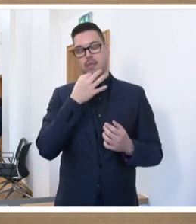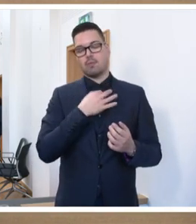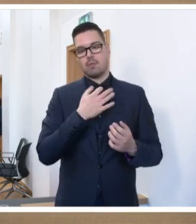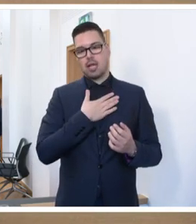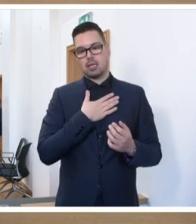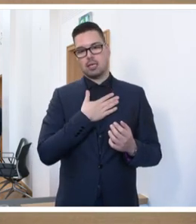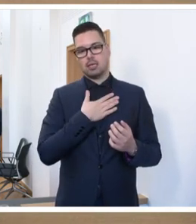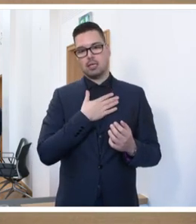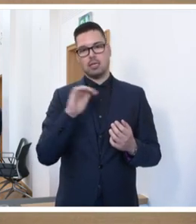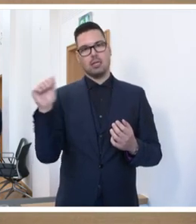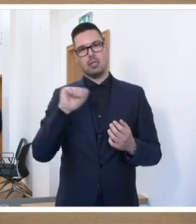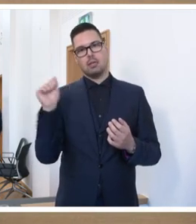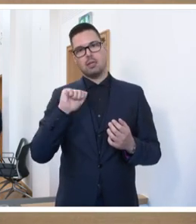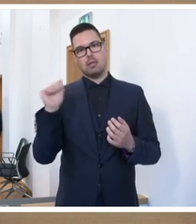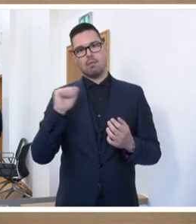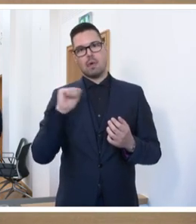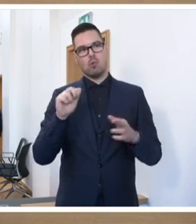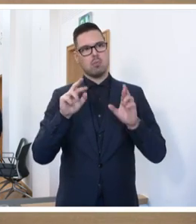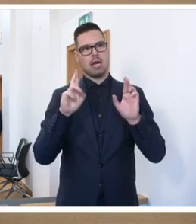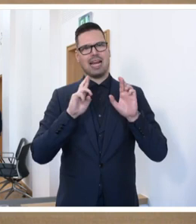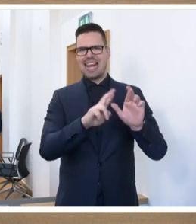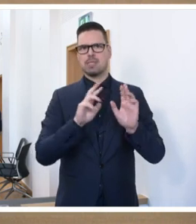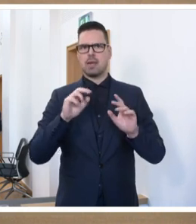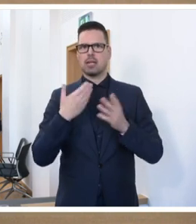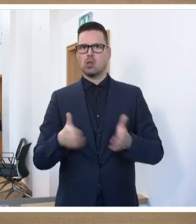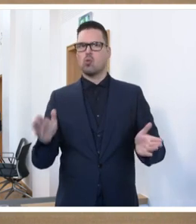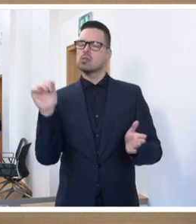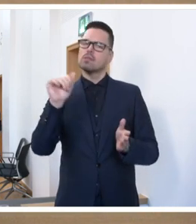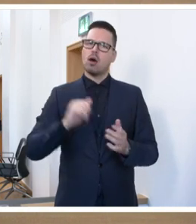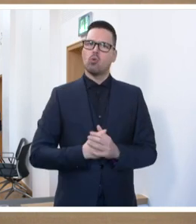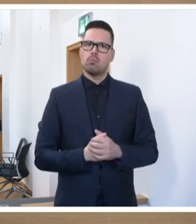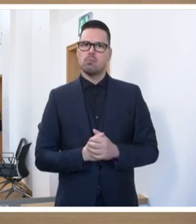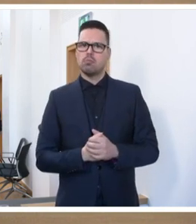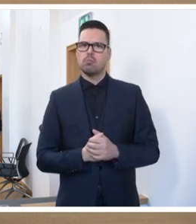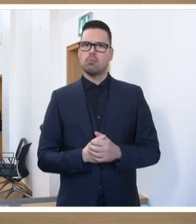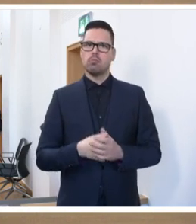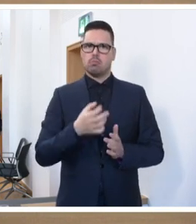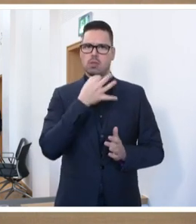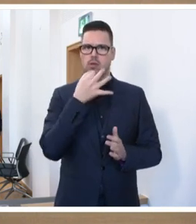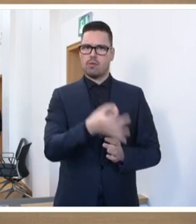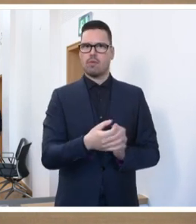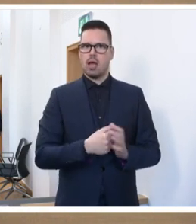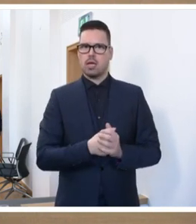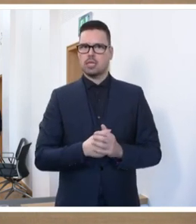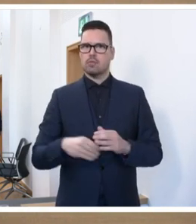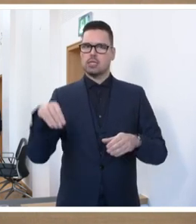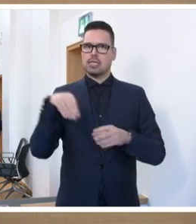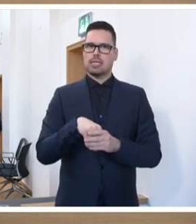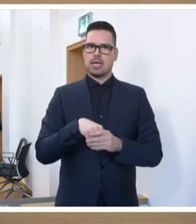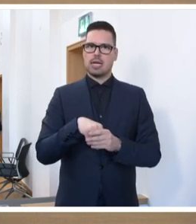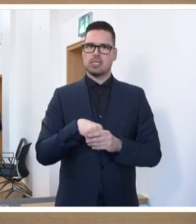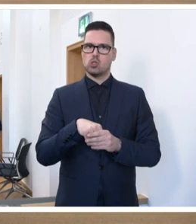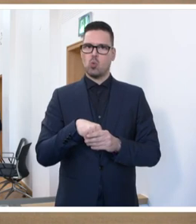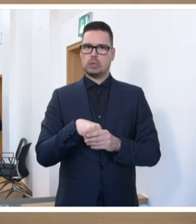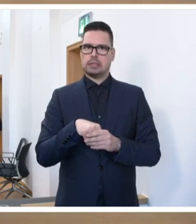Frage, warum missachten Sie Rettungskräfte und greifen Sie so aggressiv an? Es stellen sich Fragen hinsichtlich des Gelingens der Integrationsbereitschaft in unserem